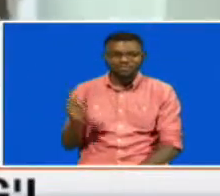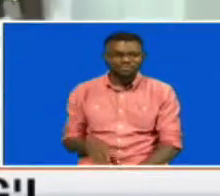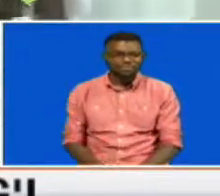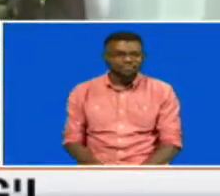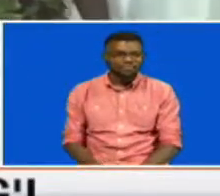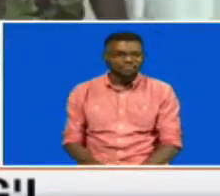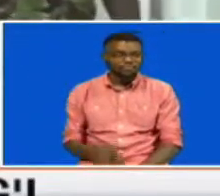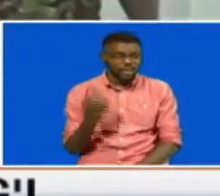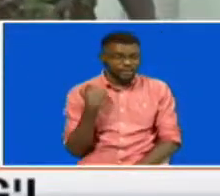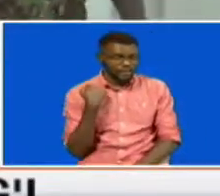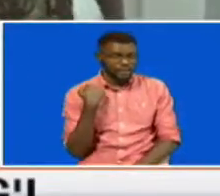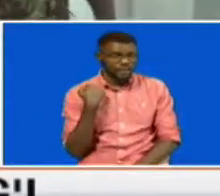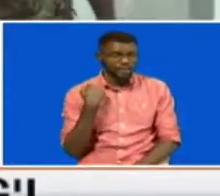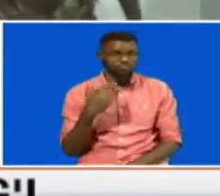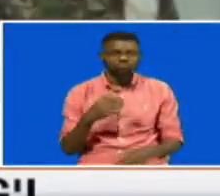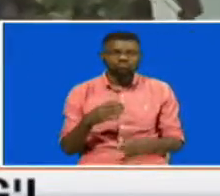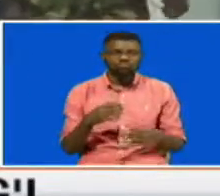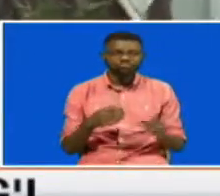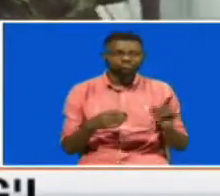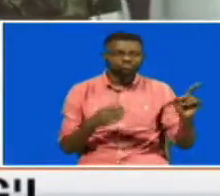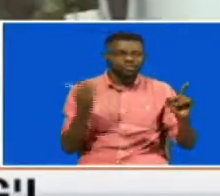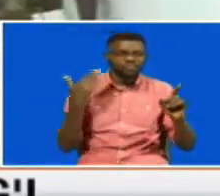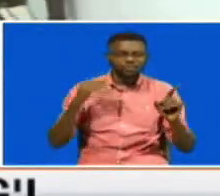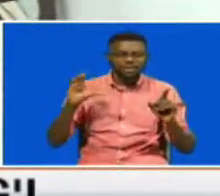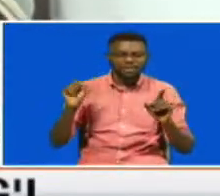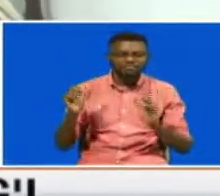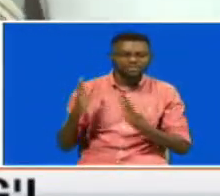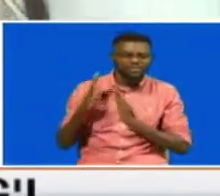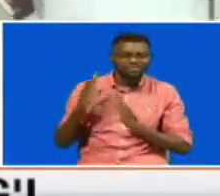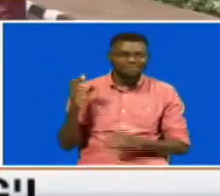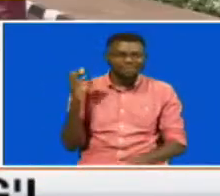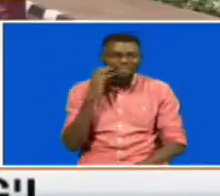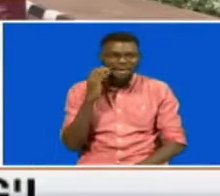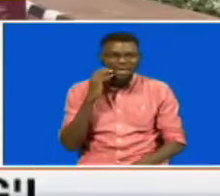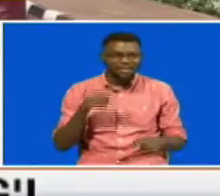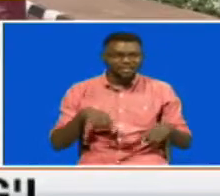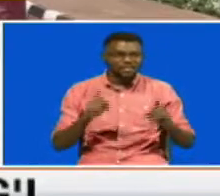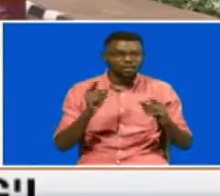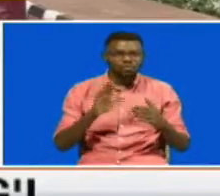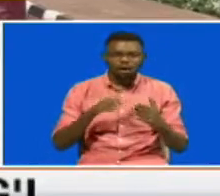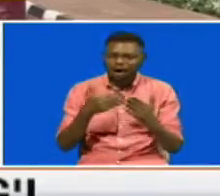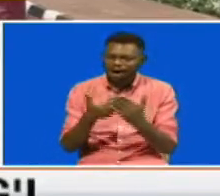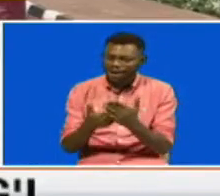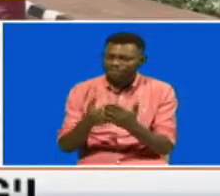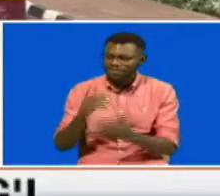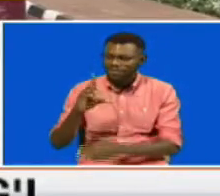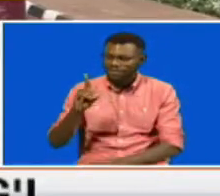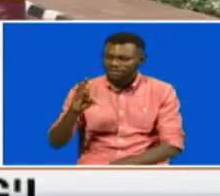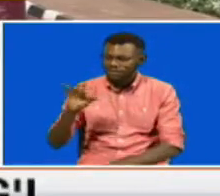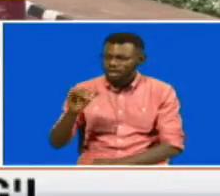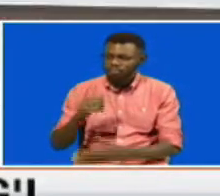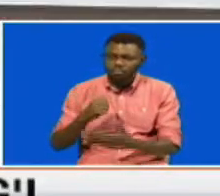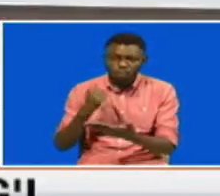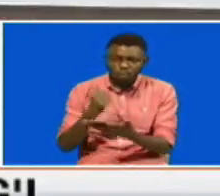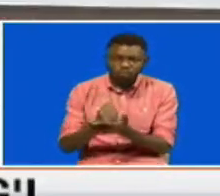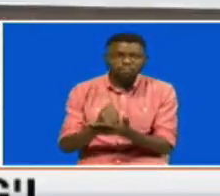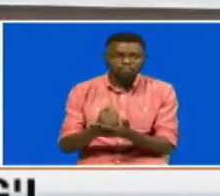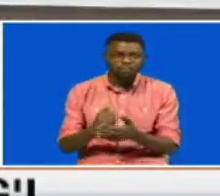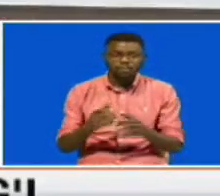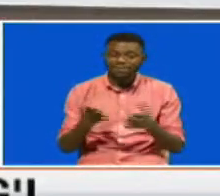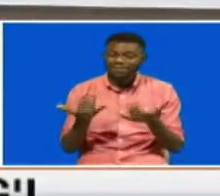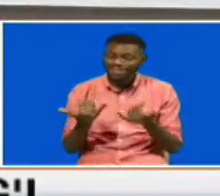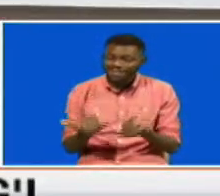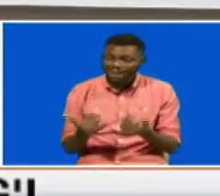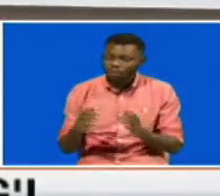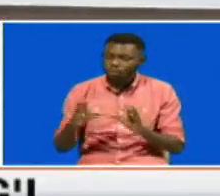Siku moja baada ya aliyekuwa waziri wa usalama wa ndani Daktari Fred Matiang'i kufika mbele ya wapelelezi wa DCI, idara hiyo